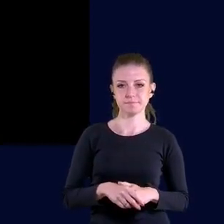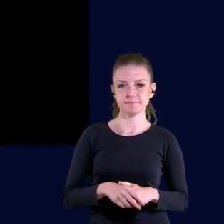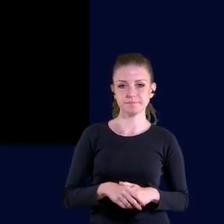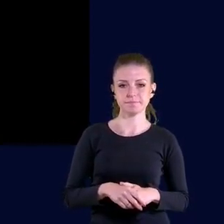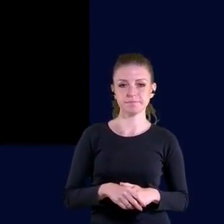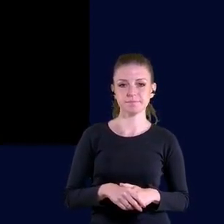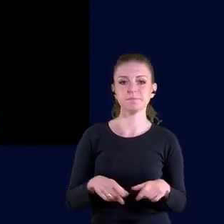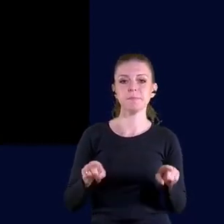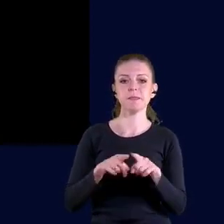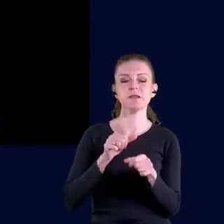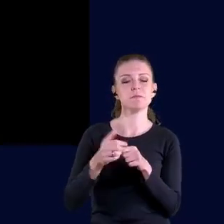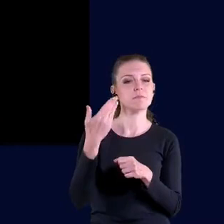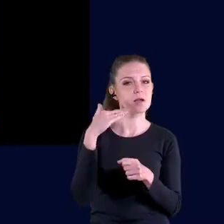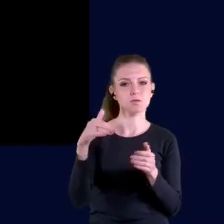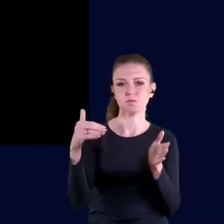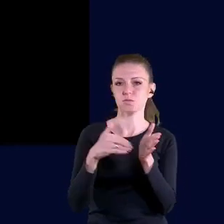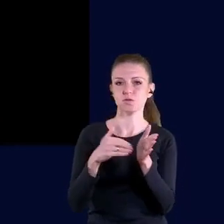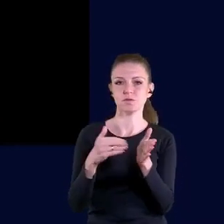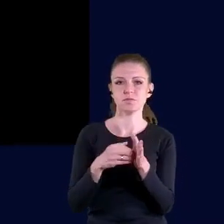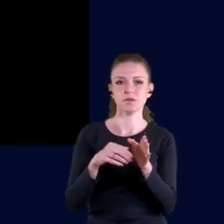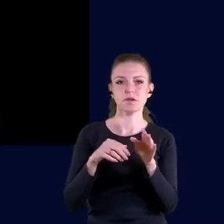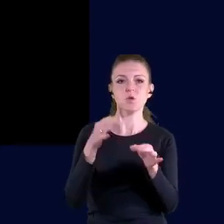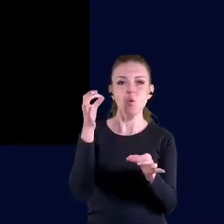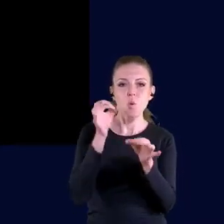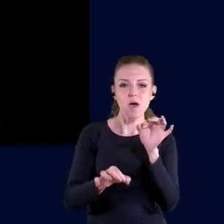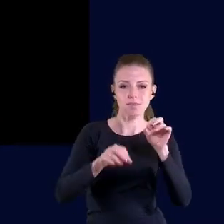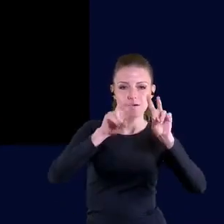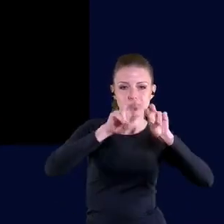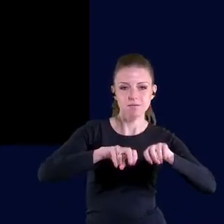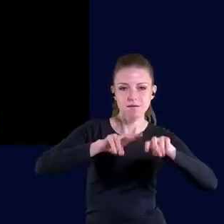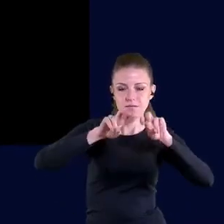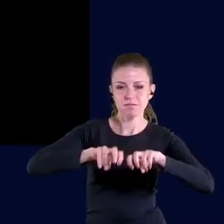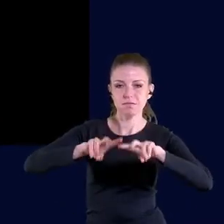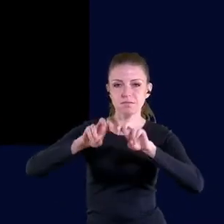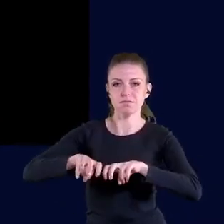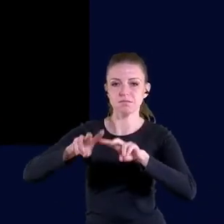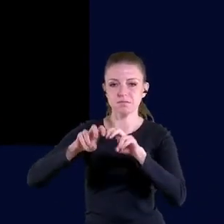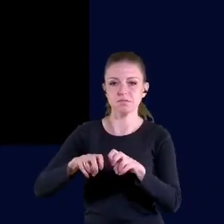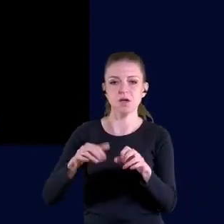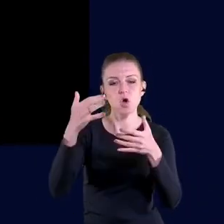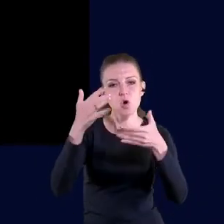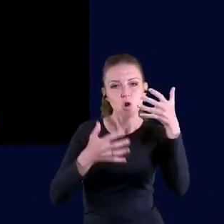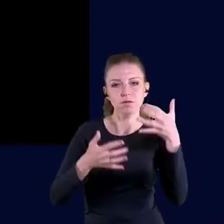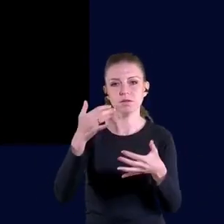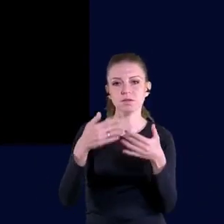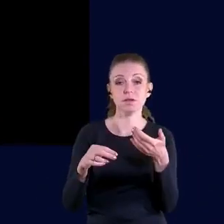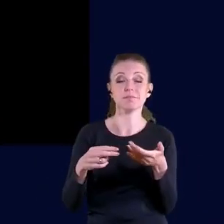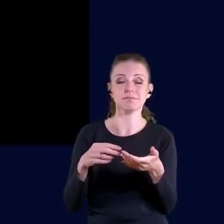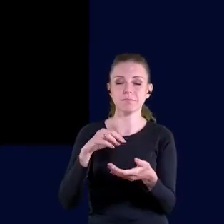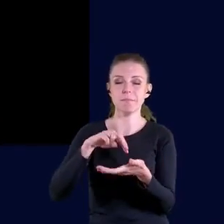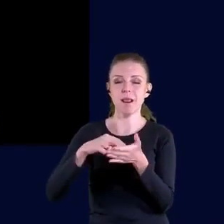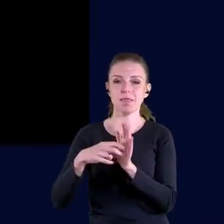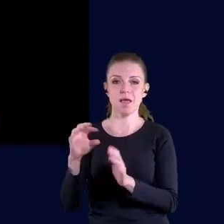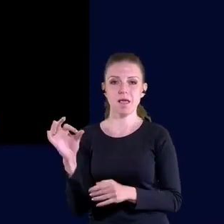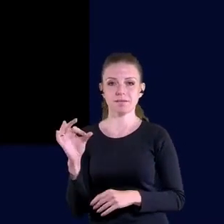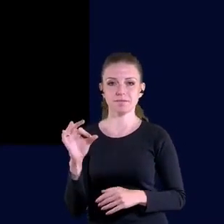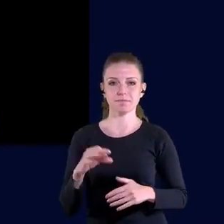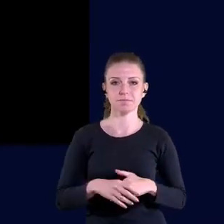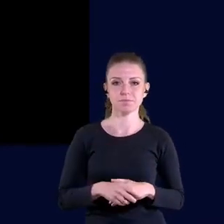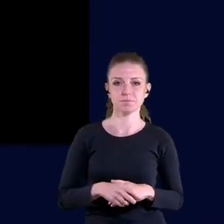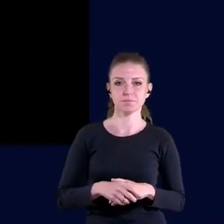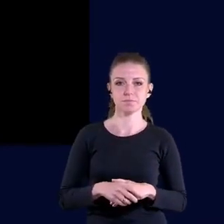niezbędne te rzetelne analizy również pod kątem rozliczeń w planie Es i to muszę